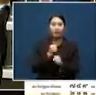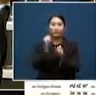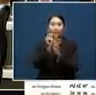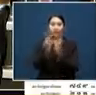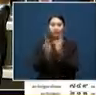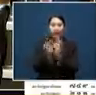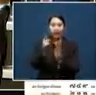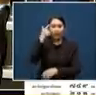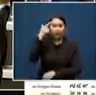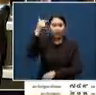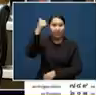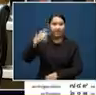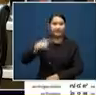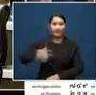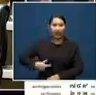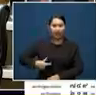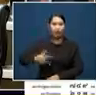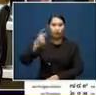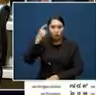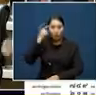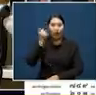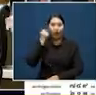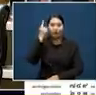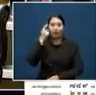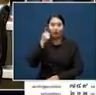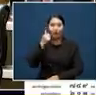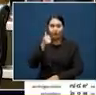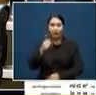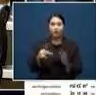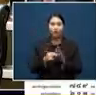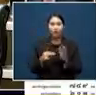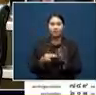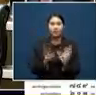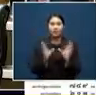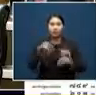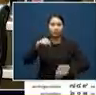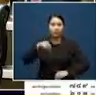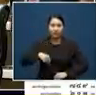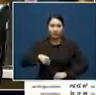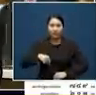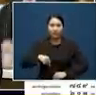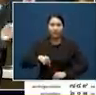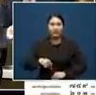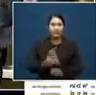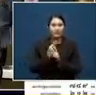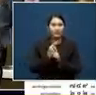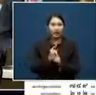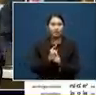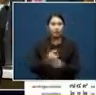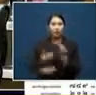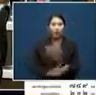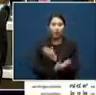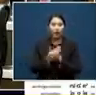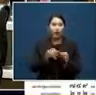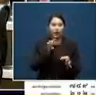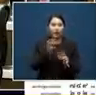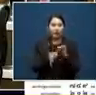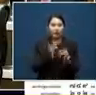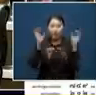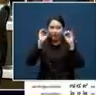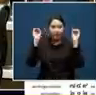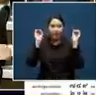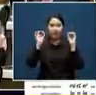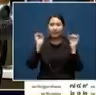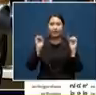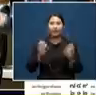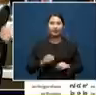ให้เพื่อไทยขึ้นมานำ ให้เพื่อไทยขึ้นมานำให้ขึ้นมาจัดตั้งรัฐบาลบ้างก้าวไกลจะยอมไหมท่านผู้ชมคิดว่า